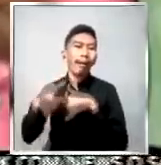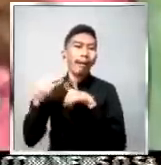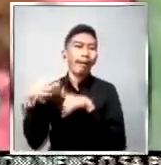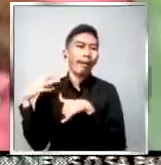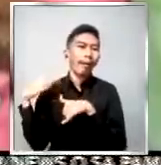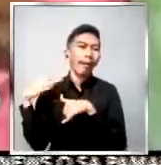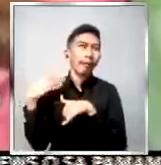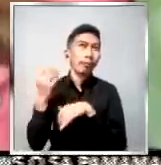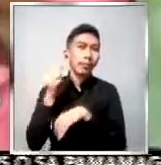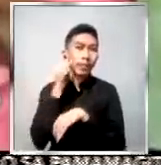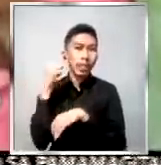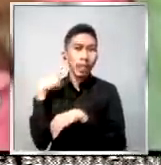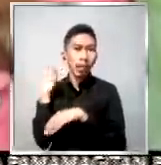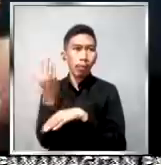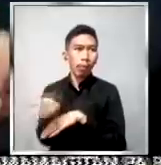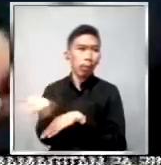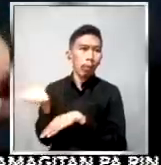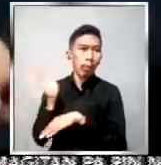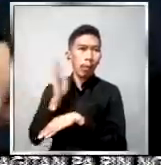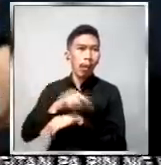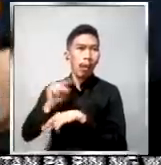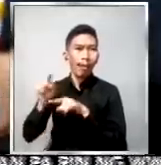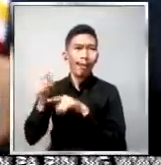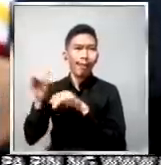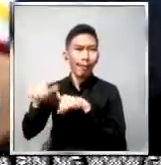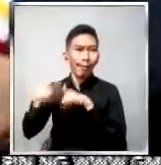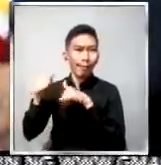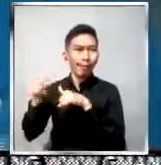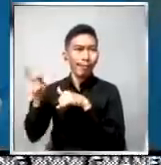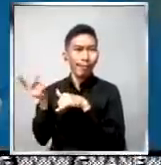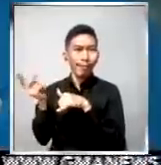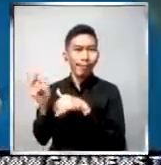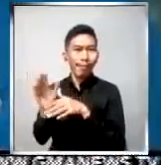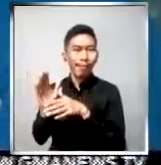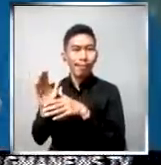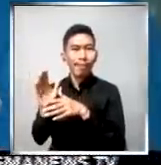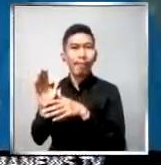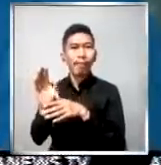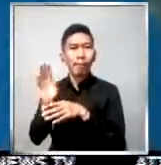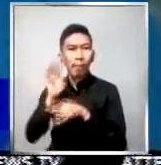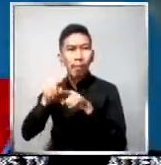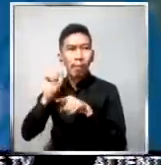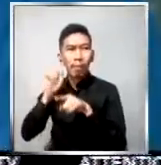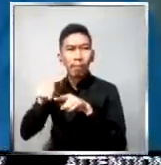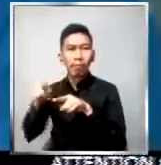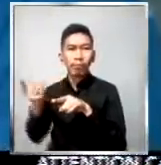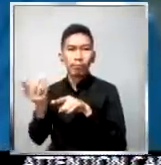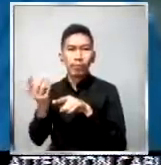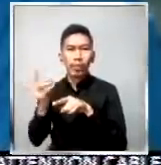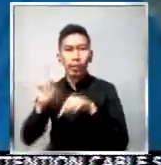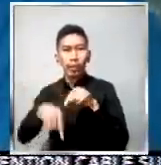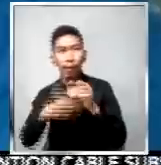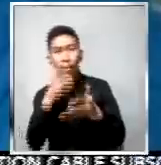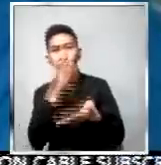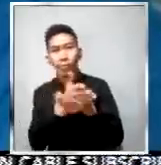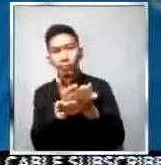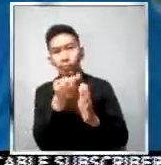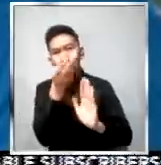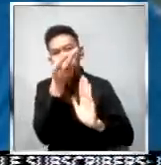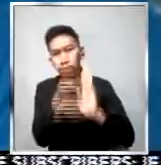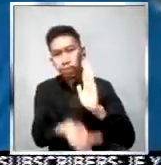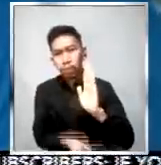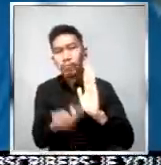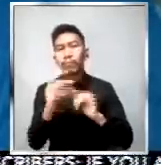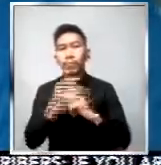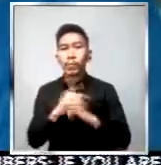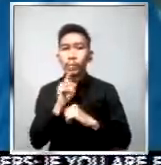nandito. Mukhang di na raw sila aabot sa libing ng kapatid bukas. Tawagan kami ng tawagan kahapon na baka hindi na